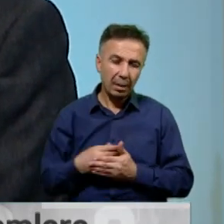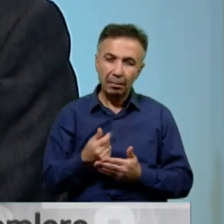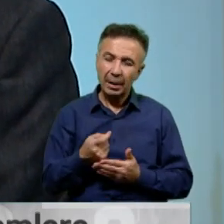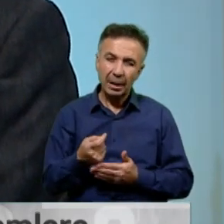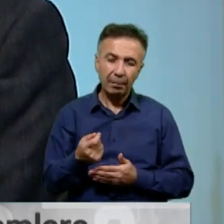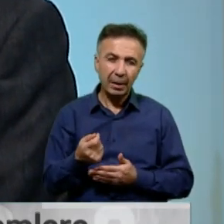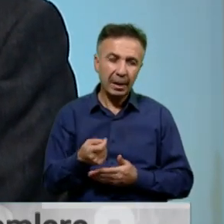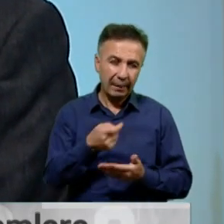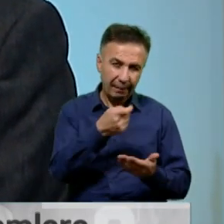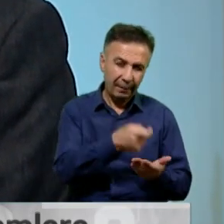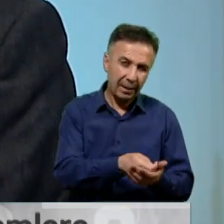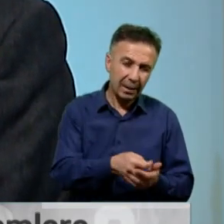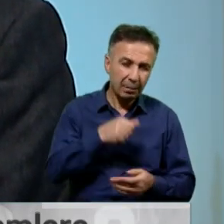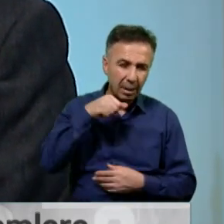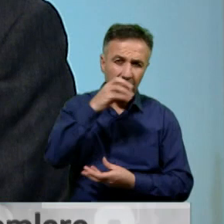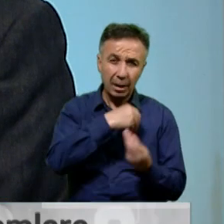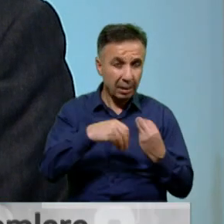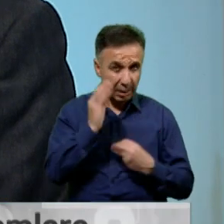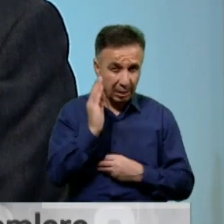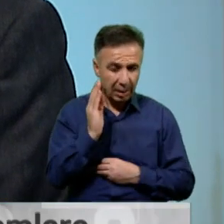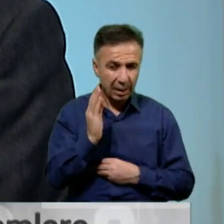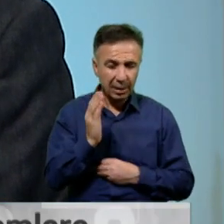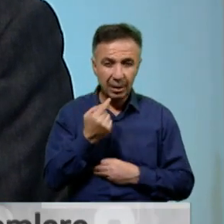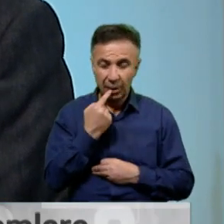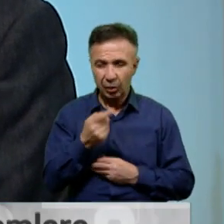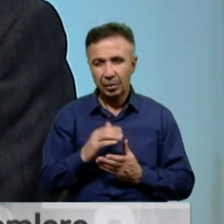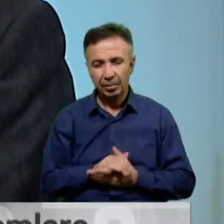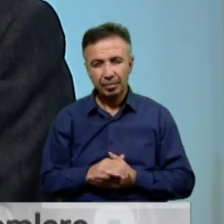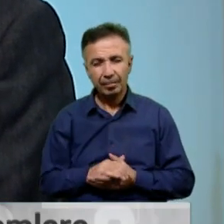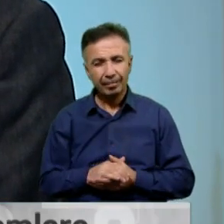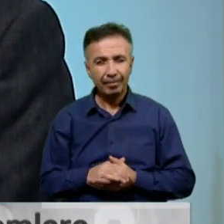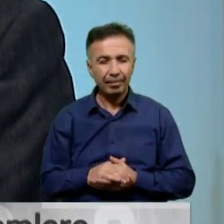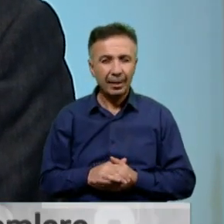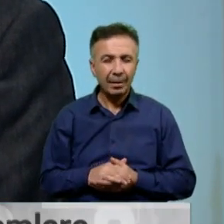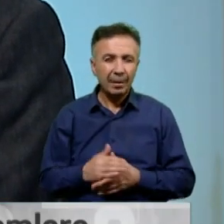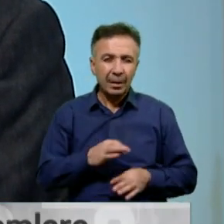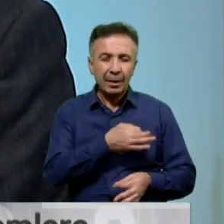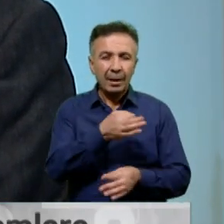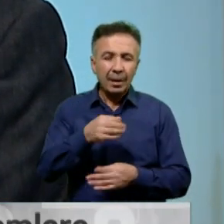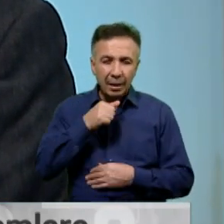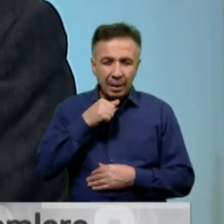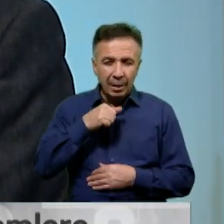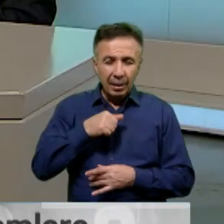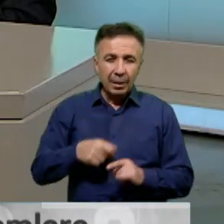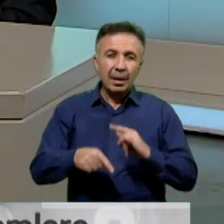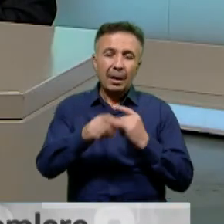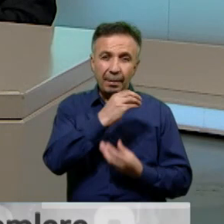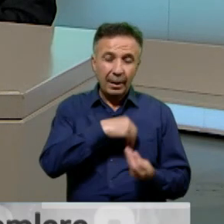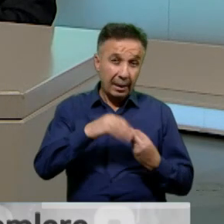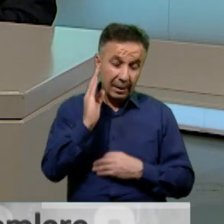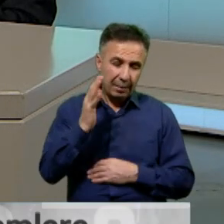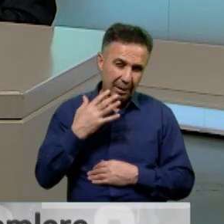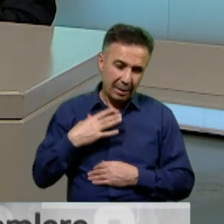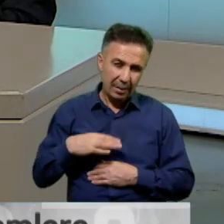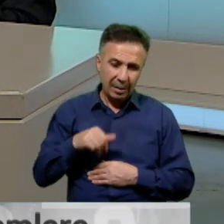sizi götürürüm diyor. Tabii insanlar haç, yani Kabe'ye gitmek istiyorlar. Tabii onlar da her yıl denemek